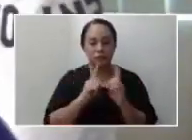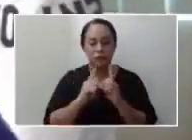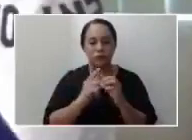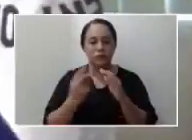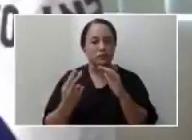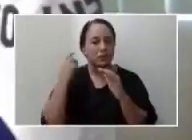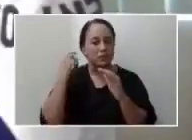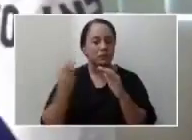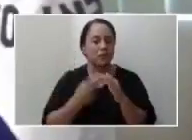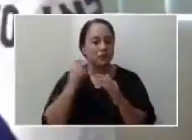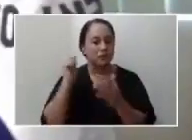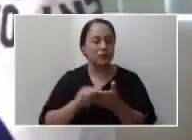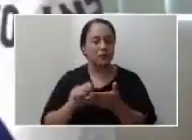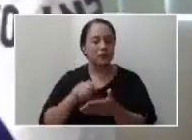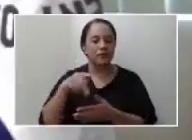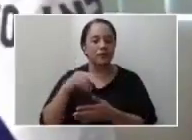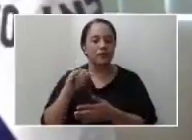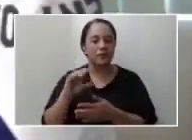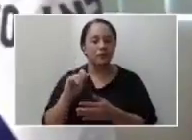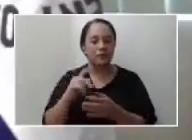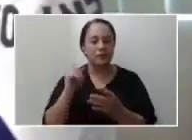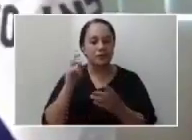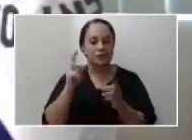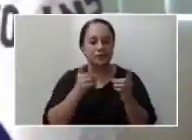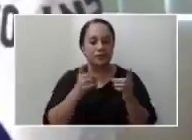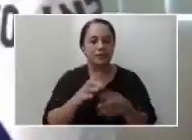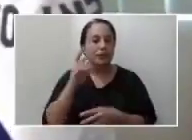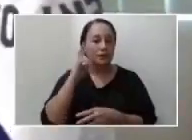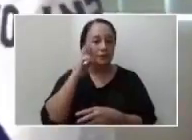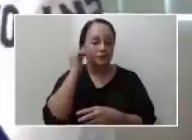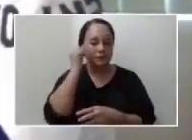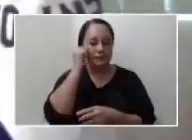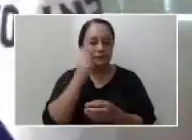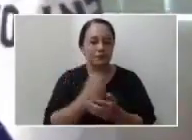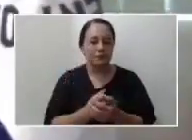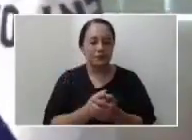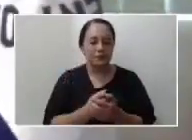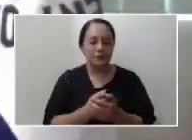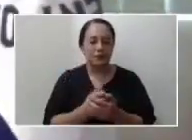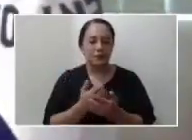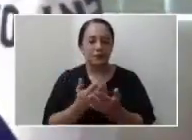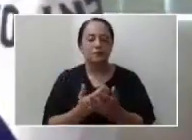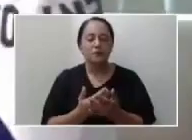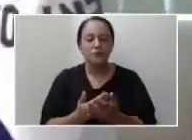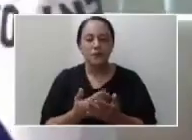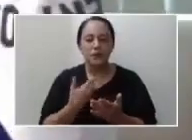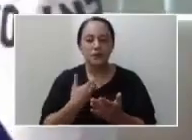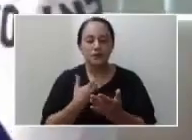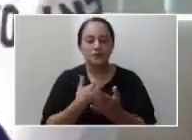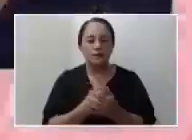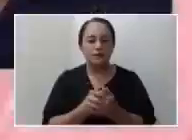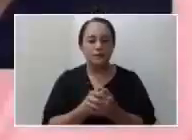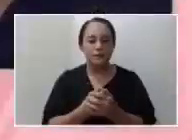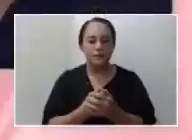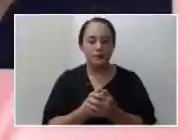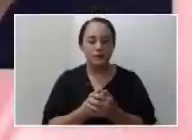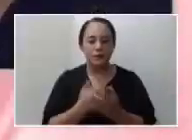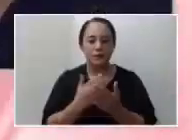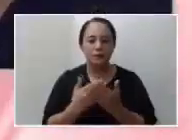8, patuloy po ang paglabas ng gas at usok na umabot na hanggang mga 3 kilometers. At ito po ay